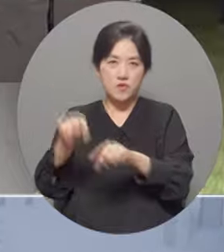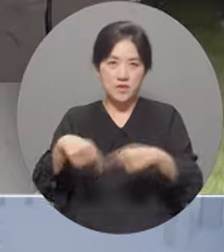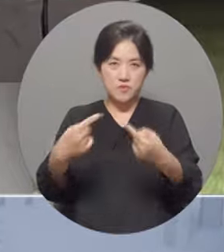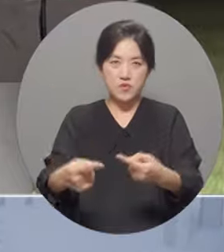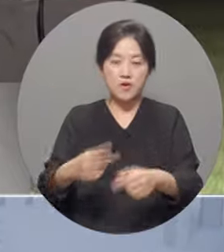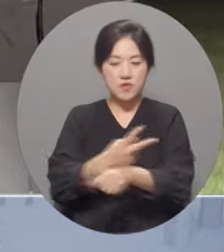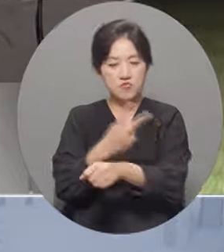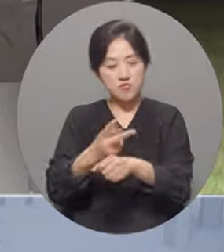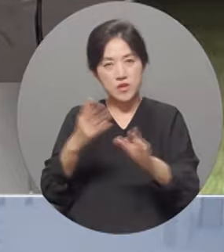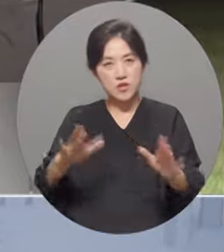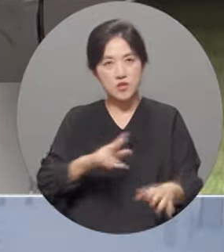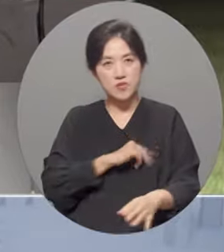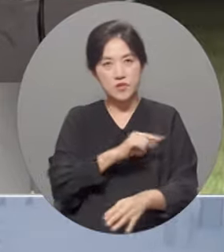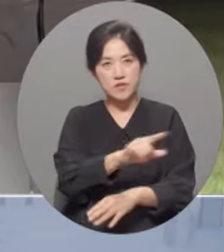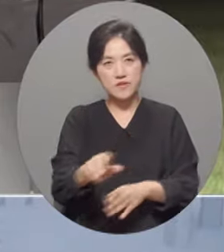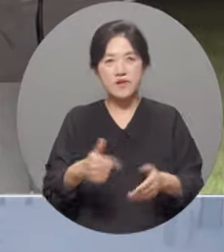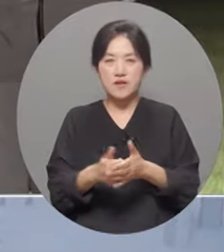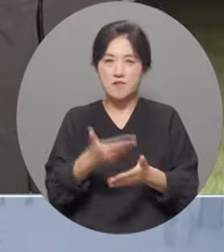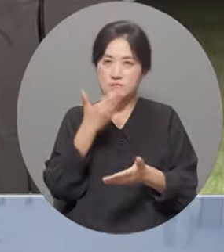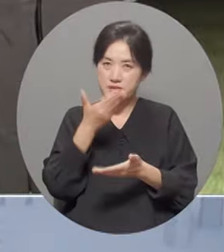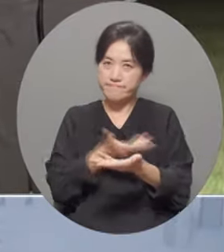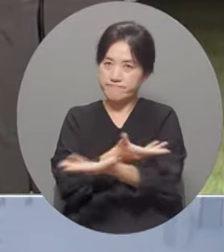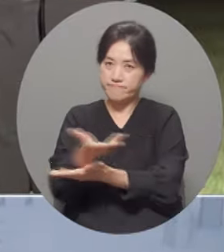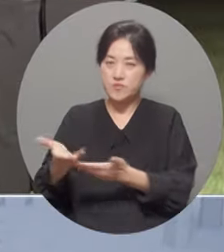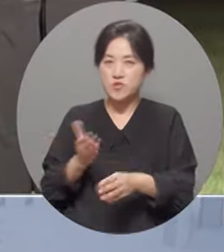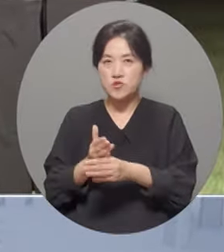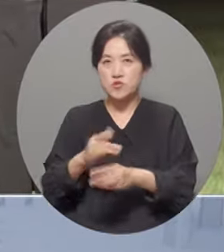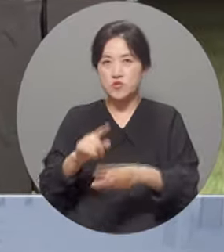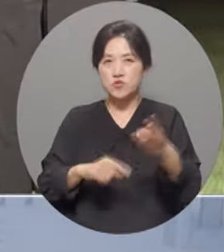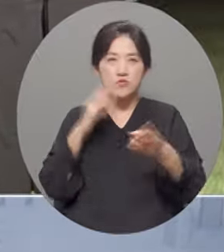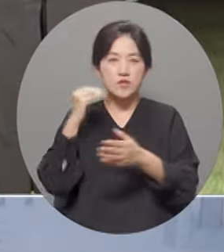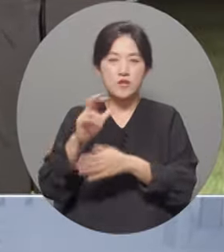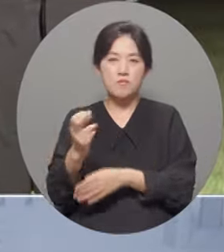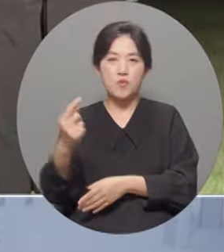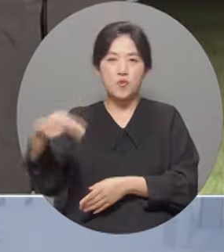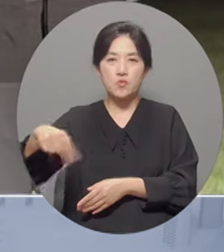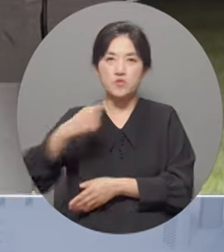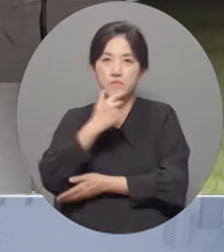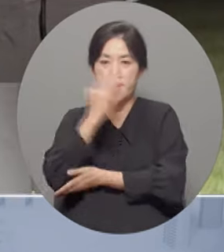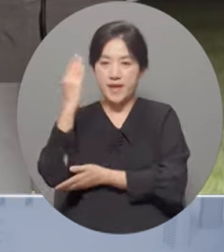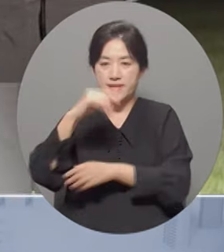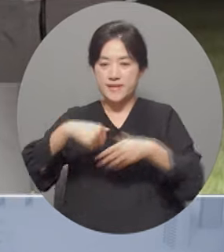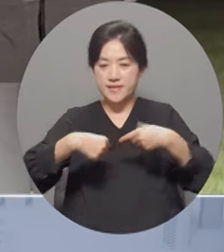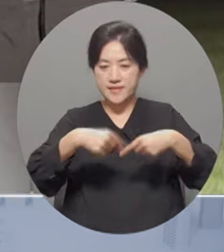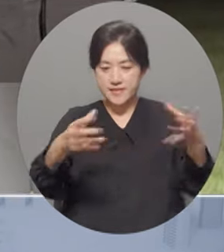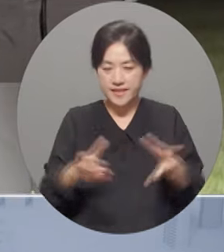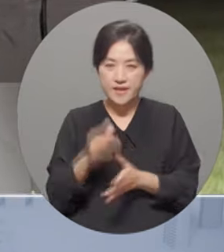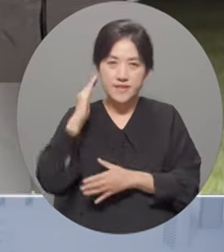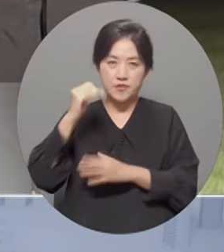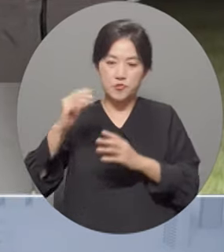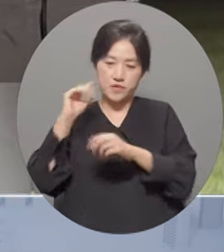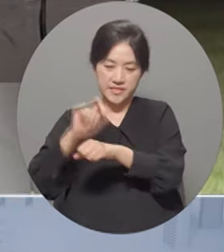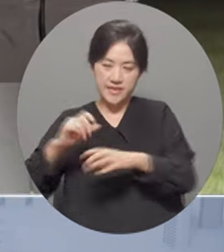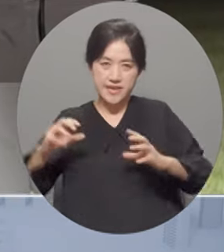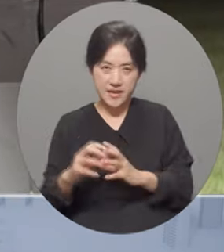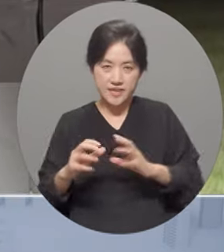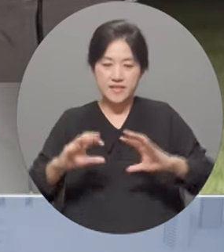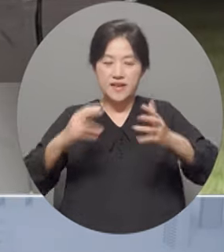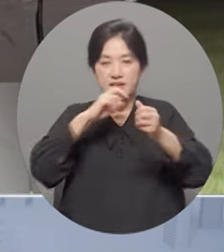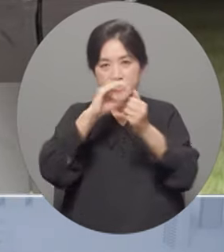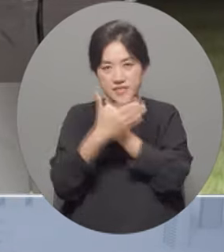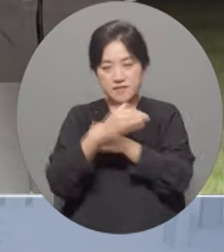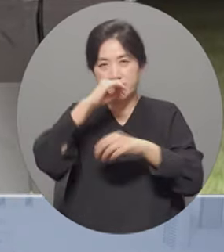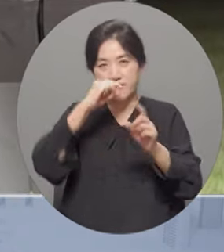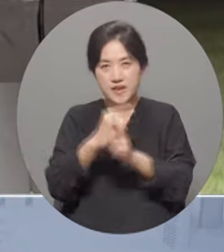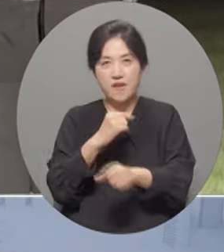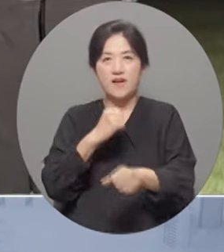동안 의원들과 만찬을 갖고 있는데요. 윤 대통령은 모두 발언해서 당과 대통령실이 한몸이 돼서 나라를 지키고